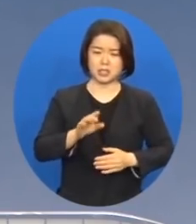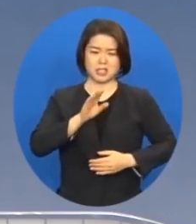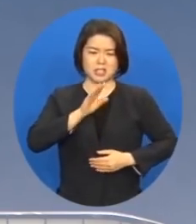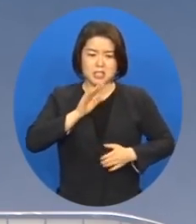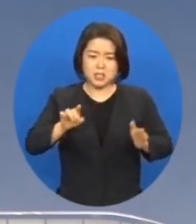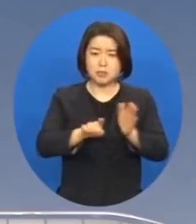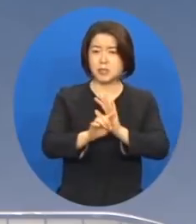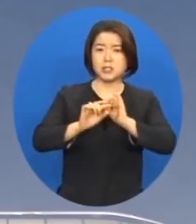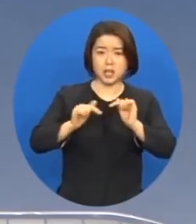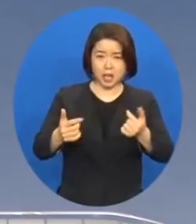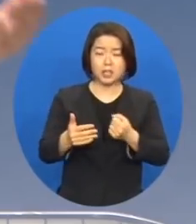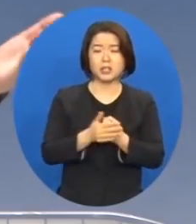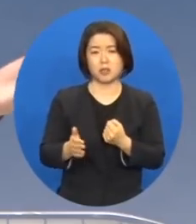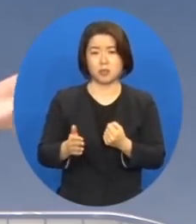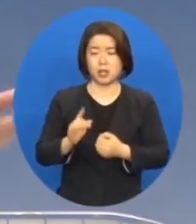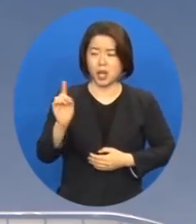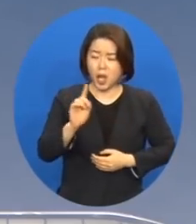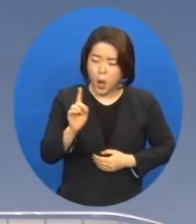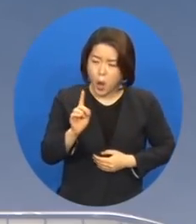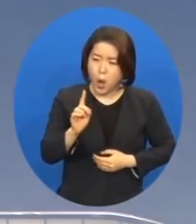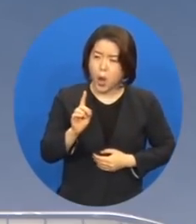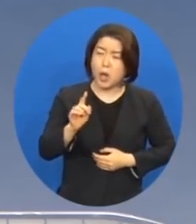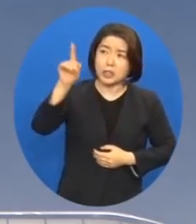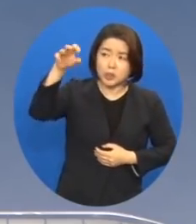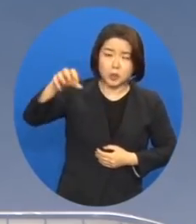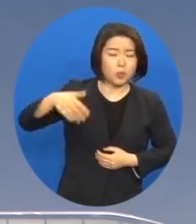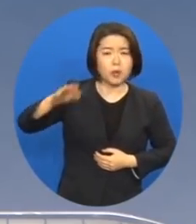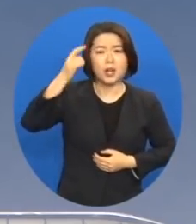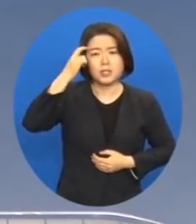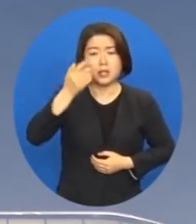않으면서 어떻게 천국에 갈 수 있겠어요?